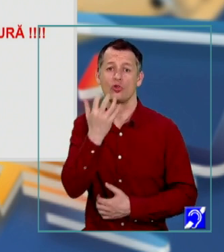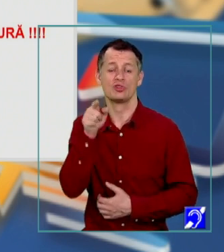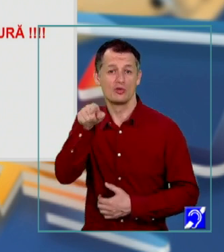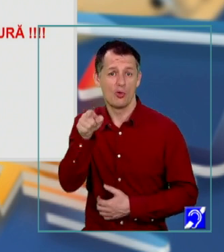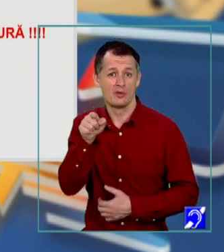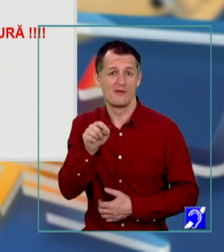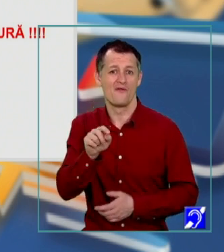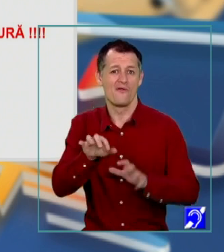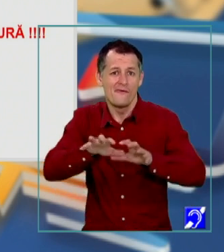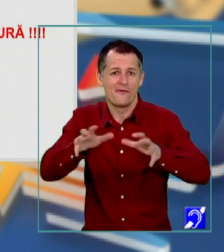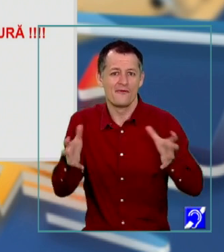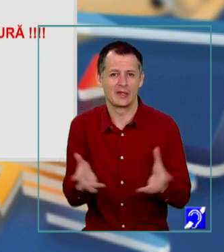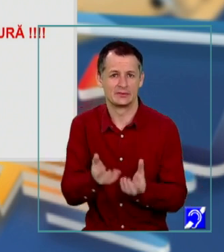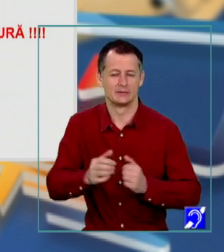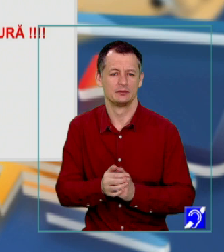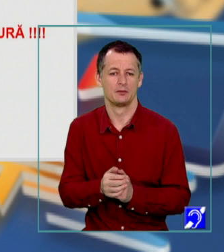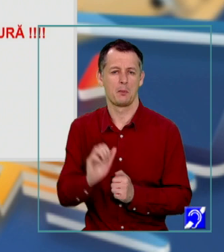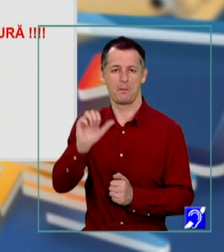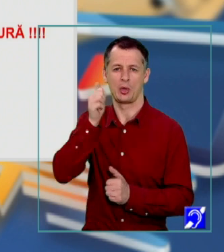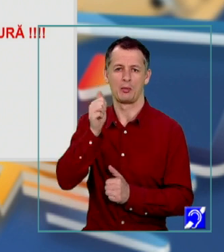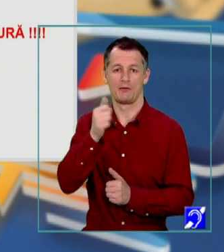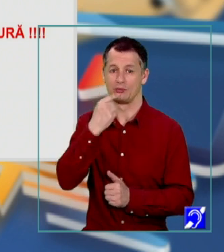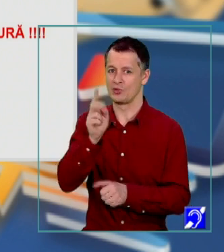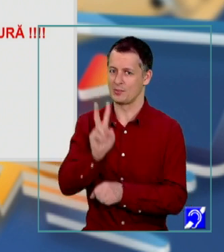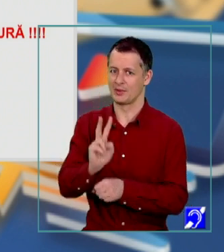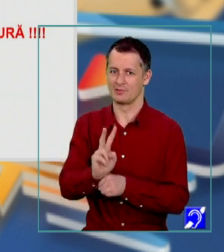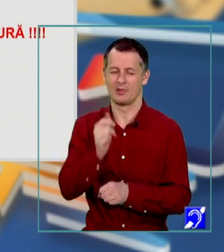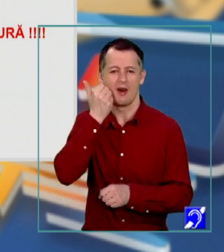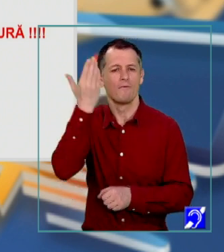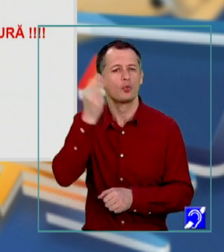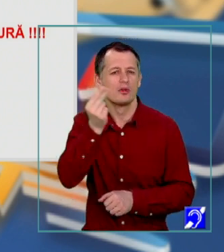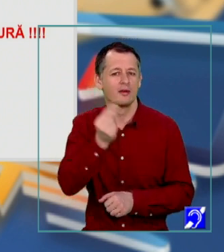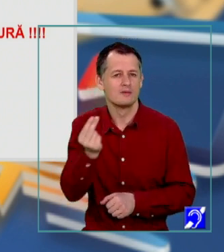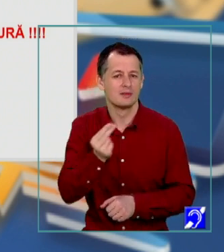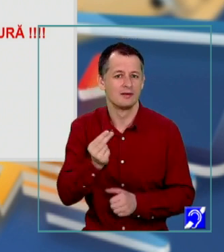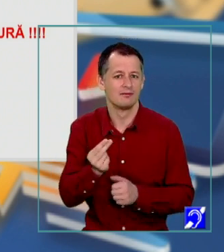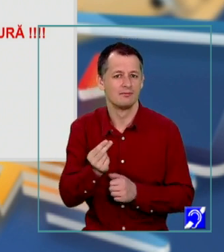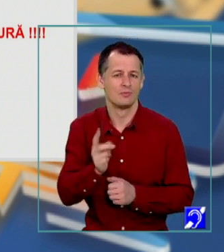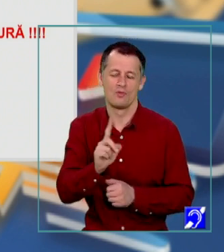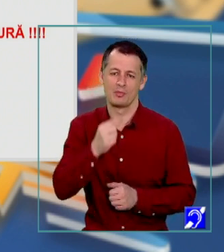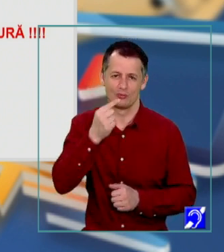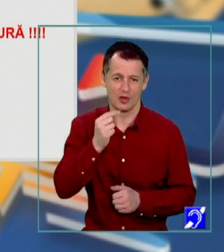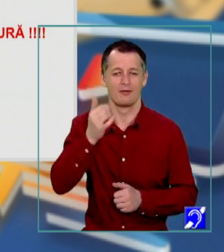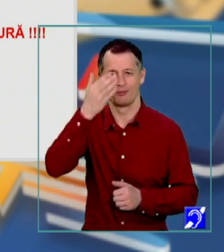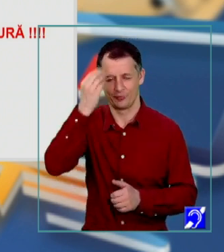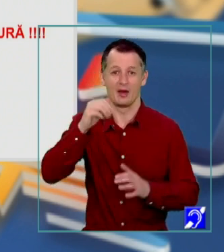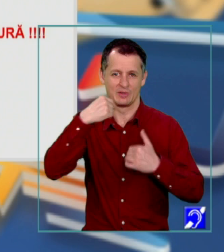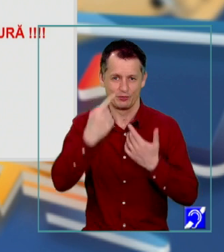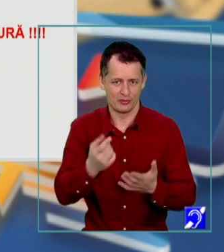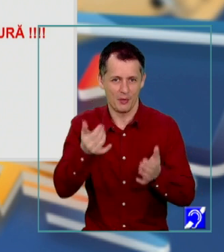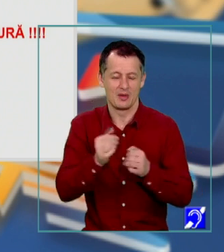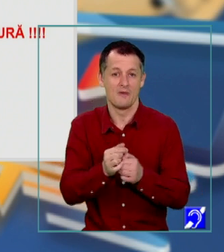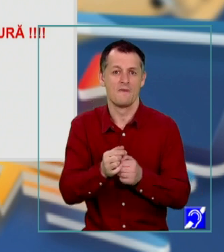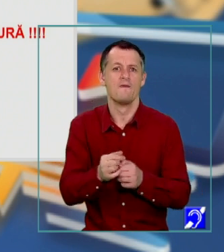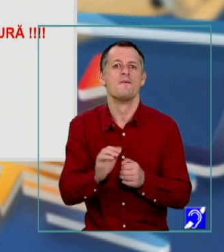vas. În primul rând, v-am atras atenția și atunci când am făcut desenul, am omis să vă spun că vasul este rigid.